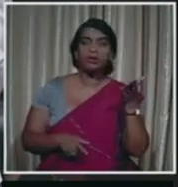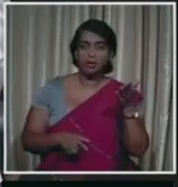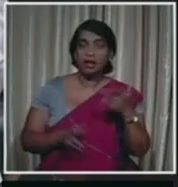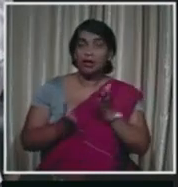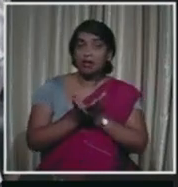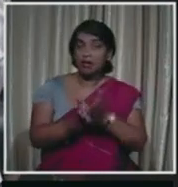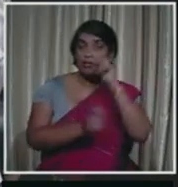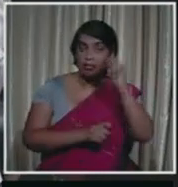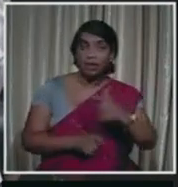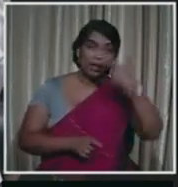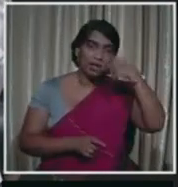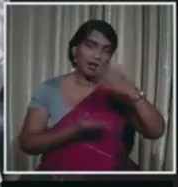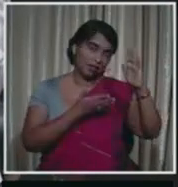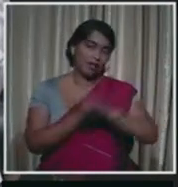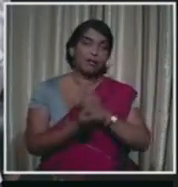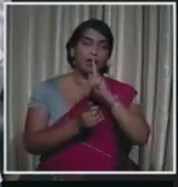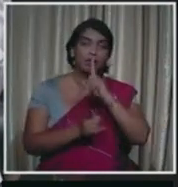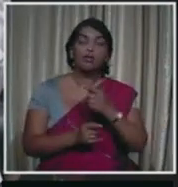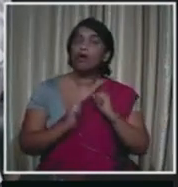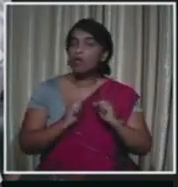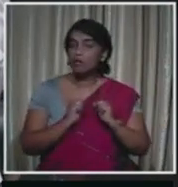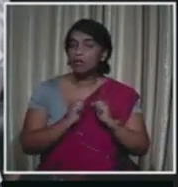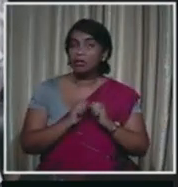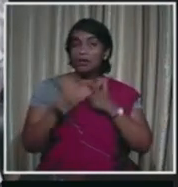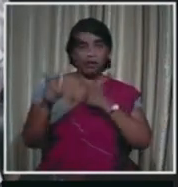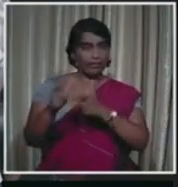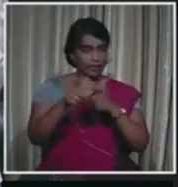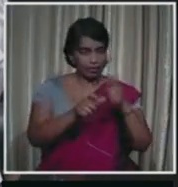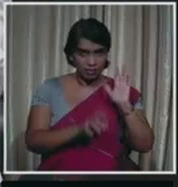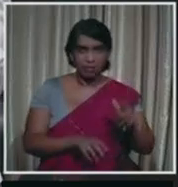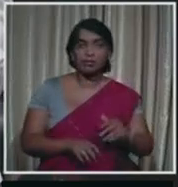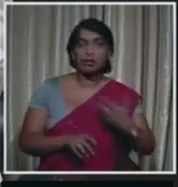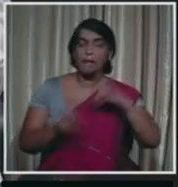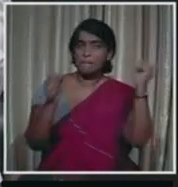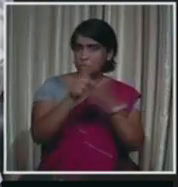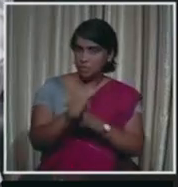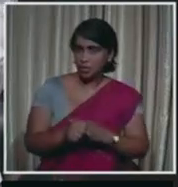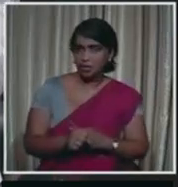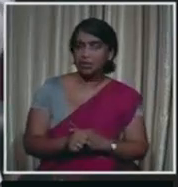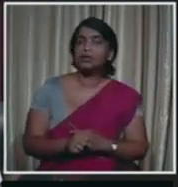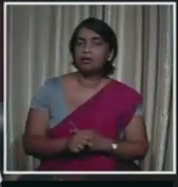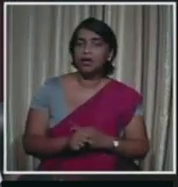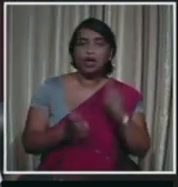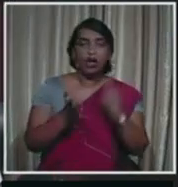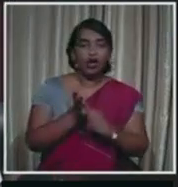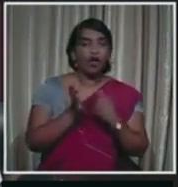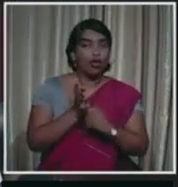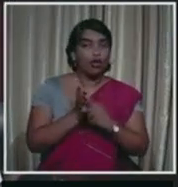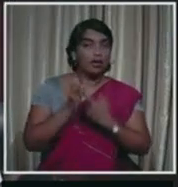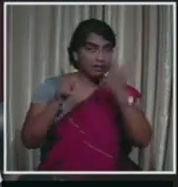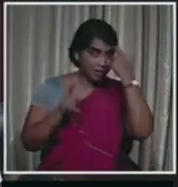දීවරයෝ ඉන්නන සහනාධාරය ඉල්ලනකොට මොකද කරේ වෙඩි තිබ්බා මරලා දැම්මා රොෂෙන් චානකව